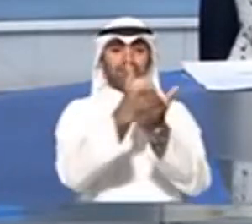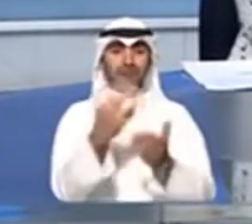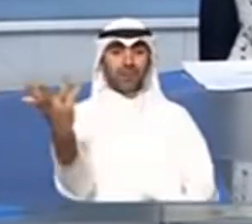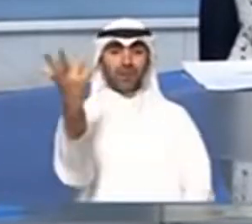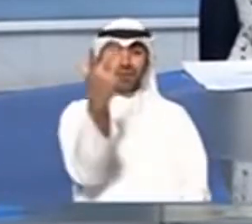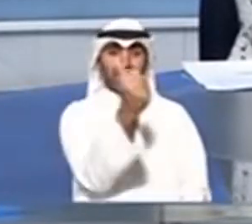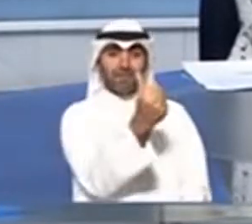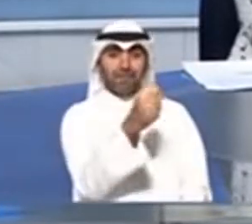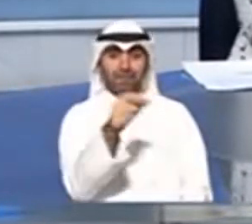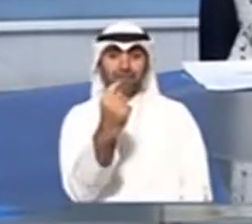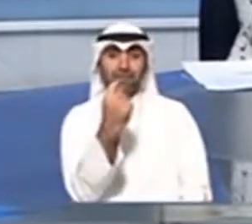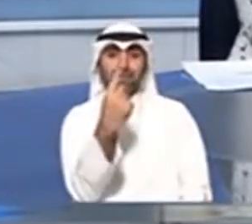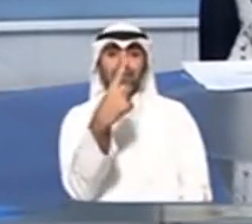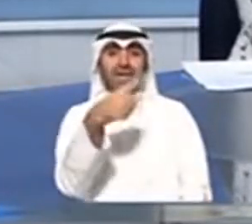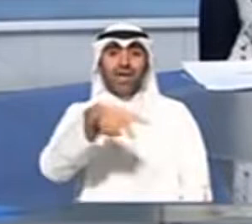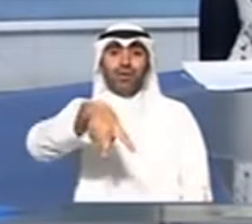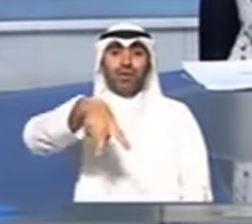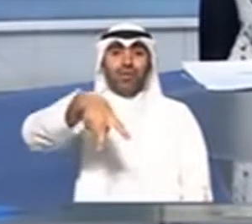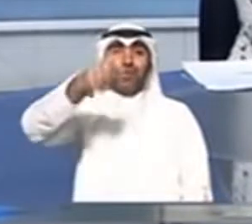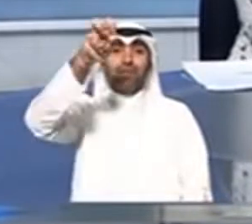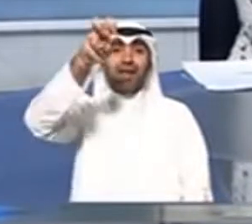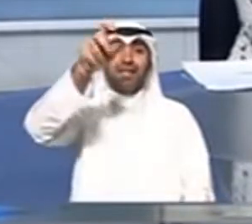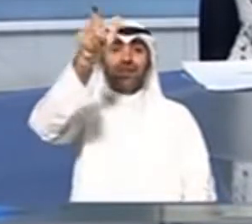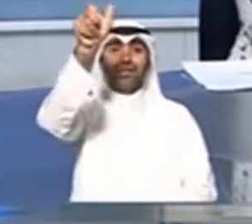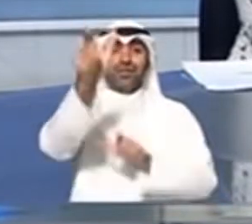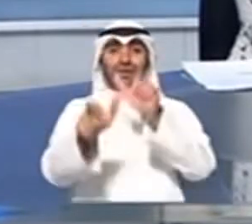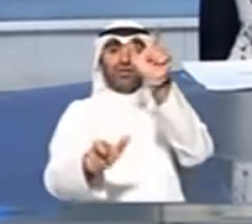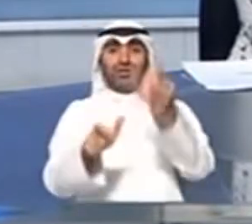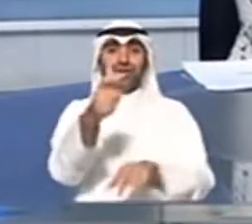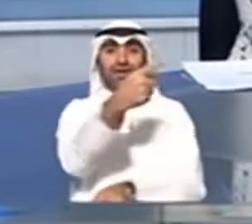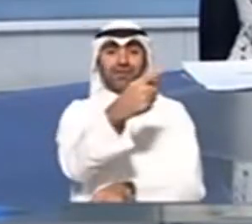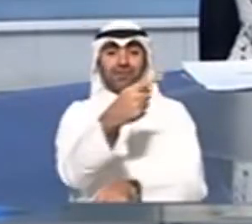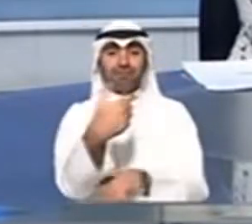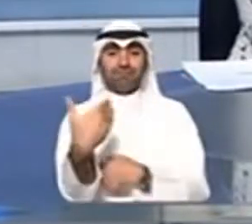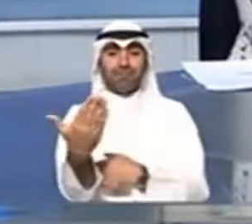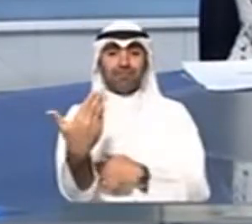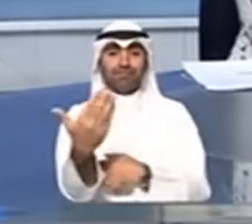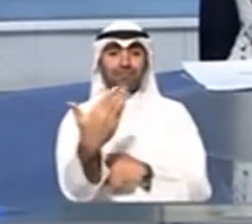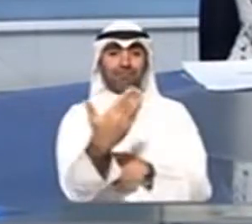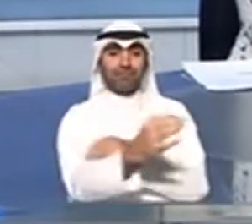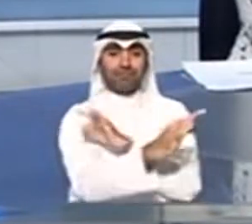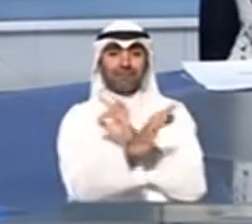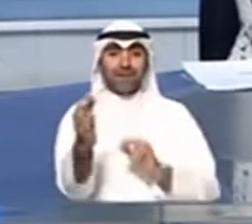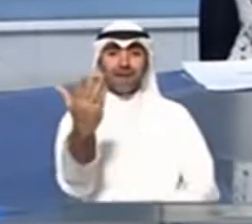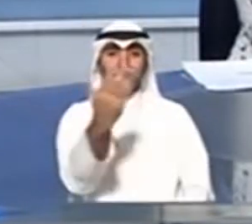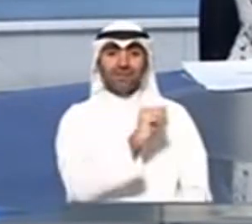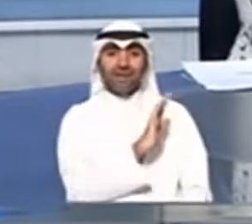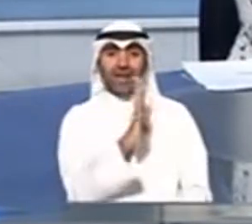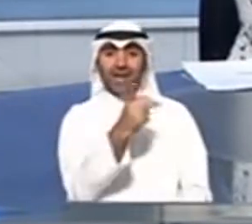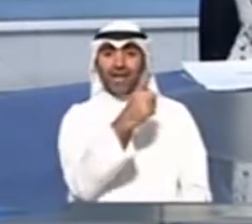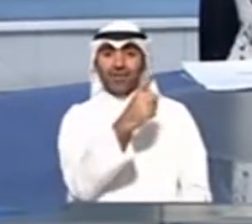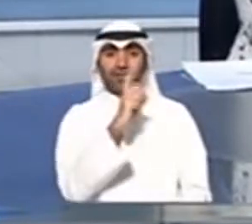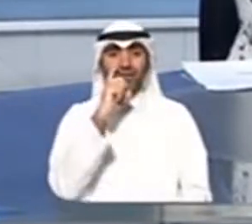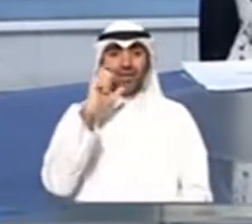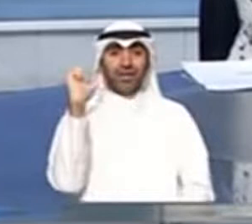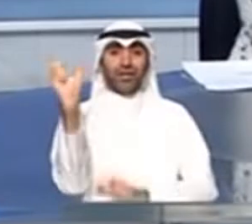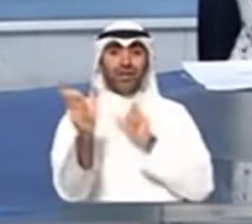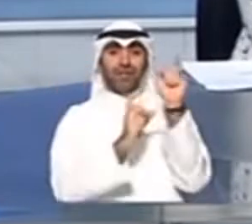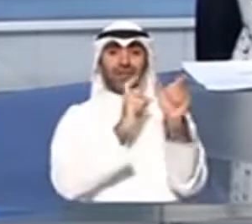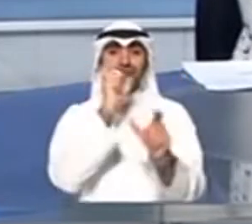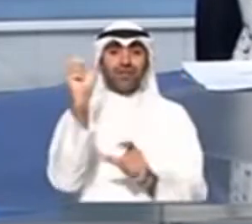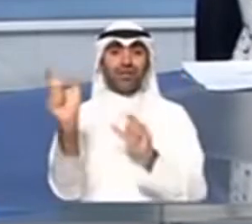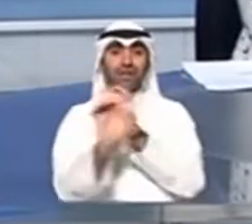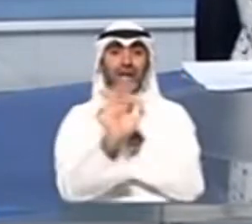متطوعا ومتطوعة للاطلاع على سير انتخابات مجلس الأمة 2020 في 5 ديسمبر